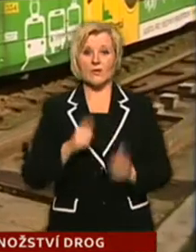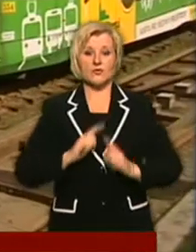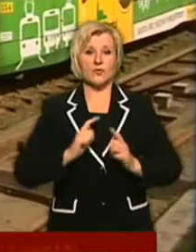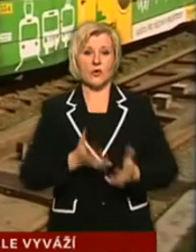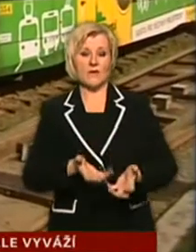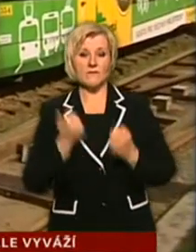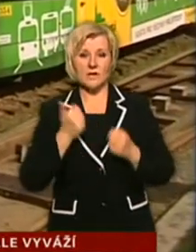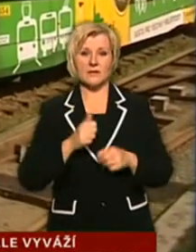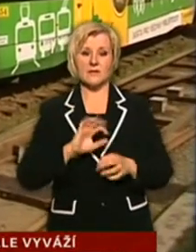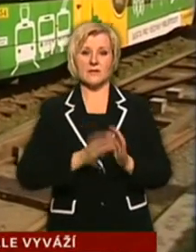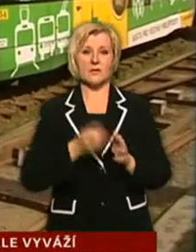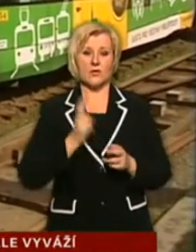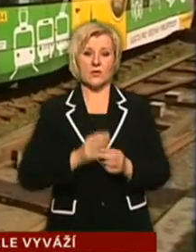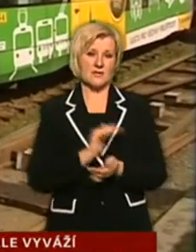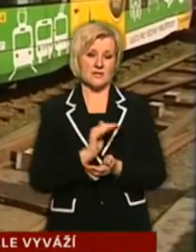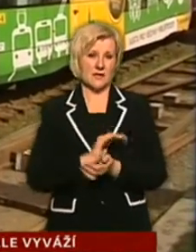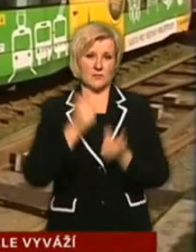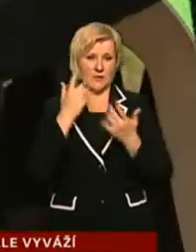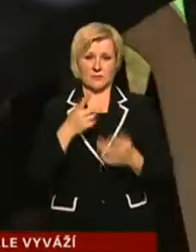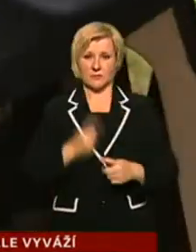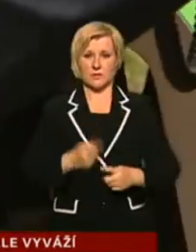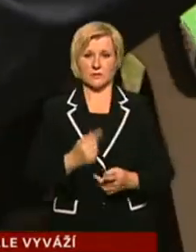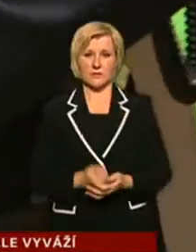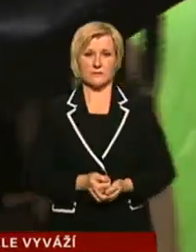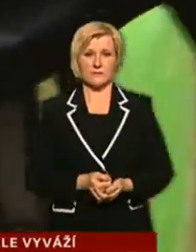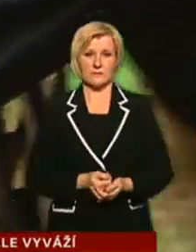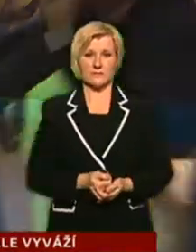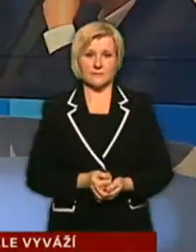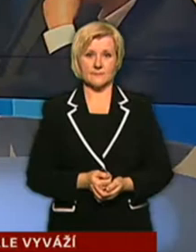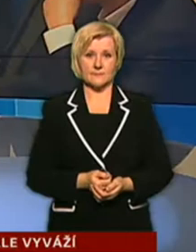Pokračování kamionu a tramvaje hasiči zatím nedokázali odhadnout.